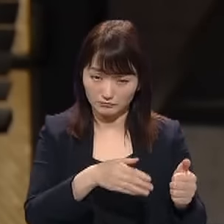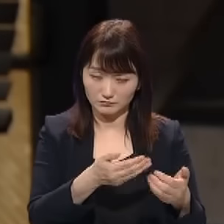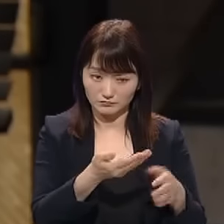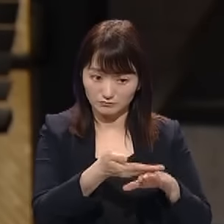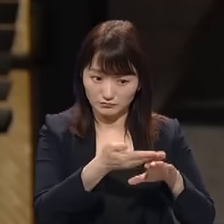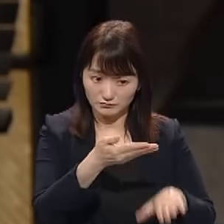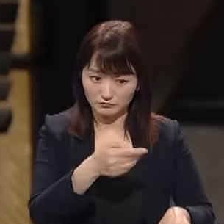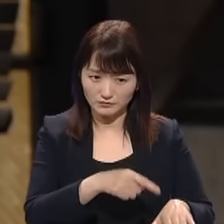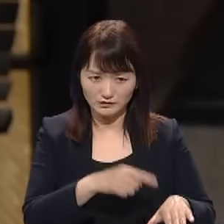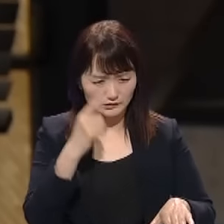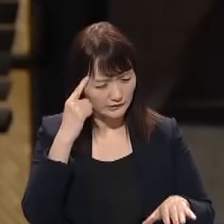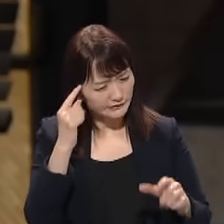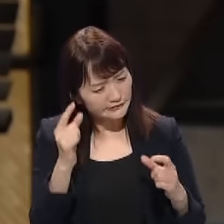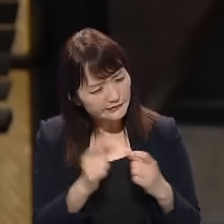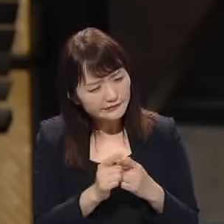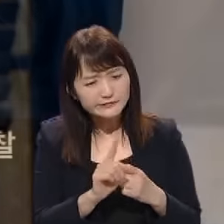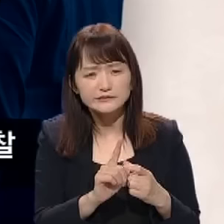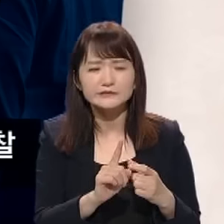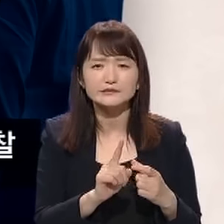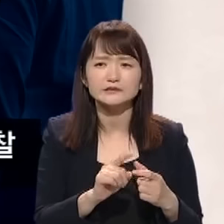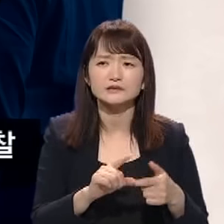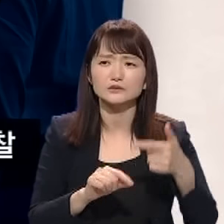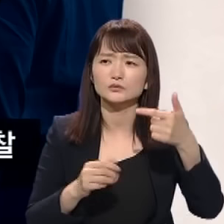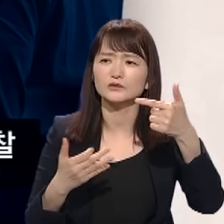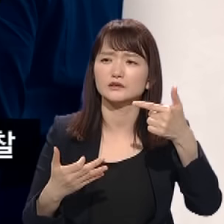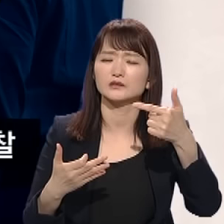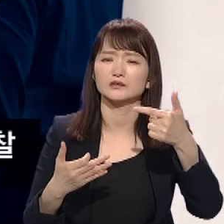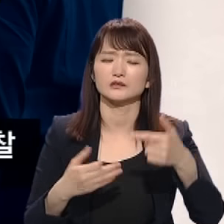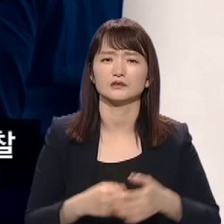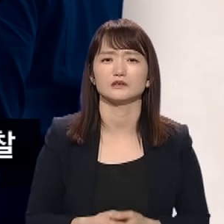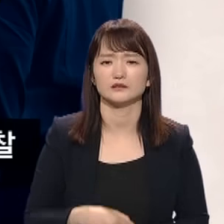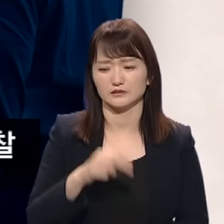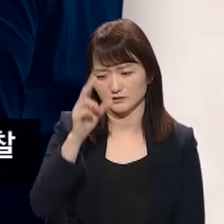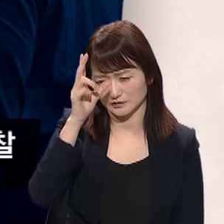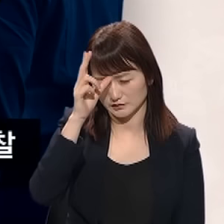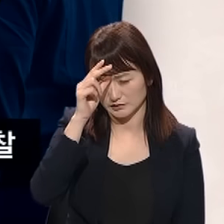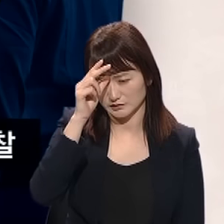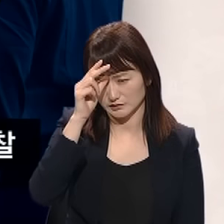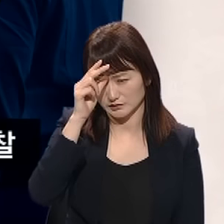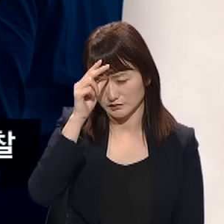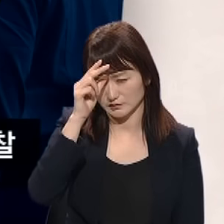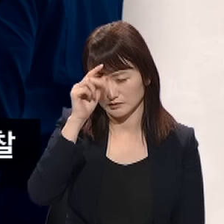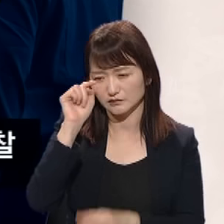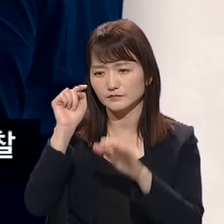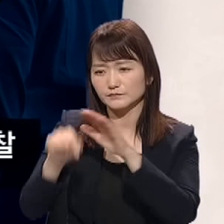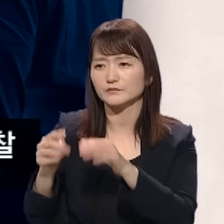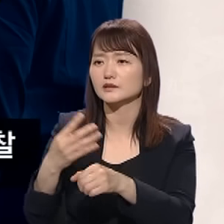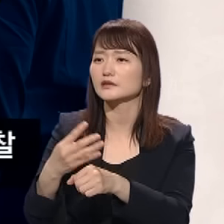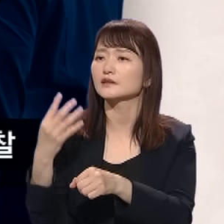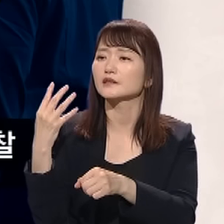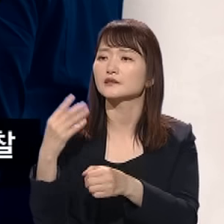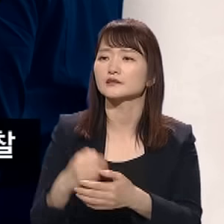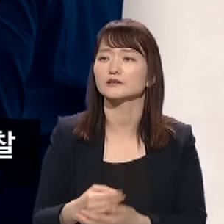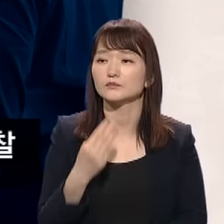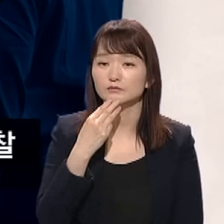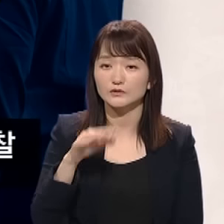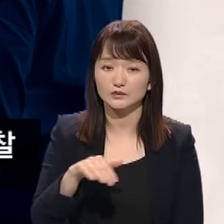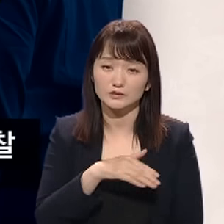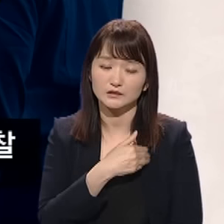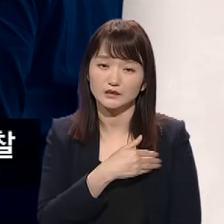후배가 상당히 고민에 빠졌죠. 그러다가 결국 2월 19일 날 바로 이제 경찰에다가 4년 전 서울에서 내연녀